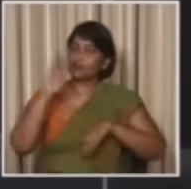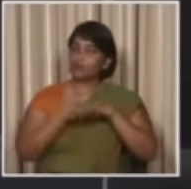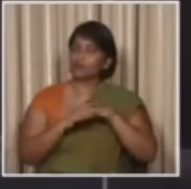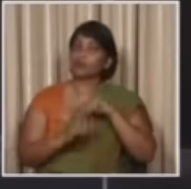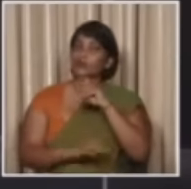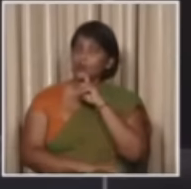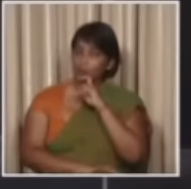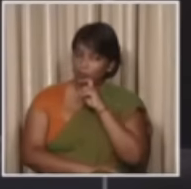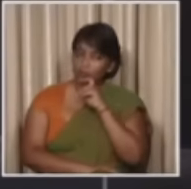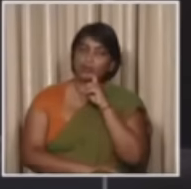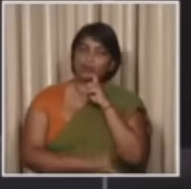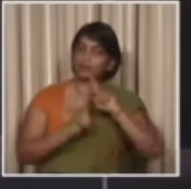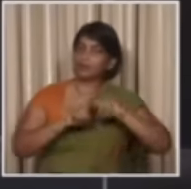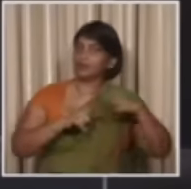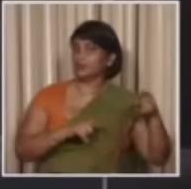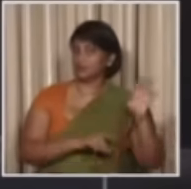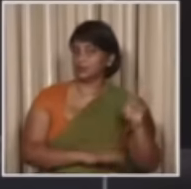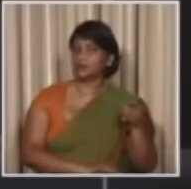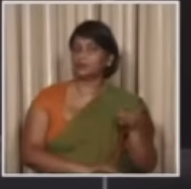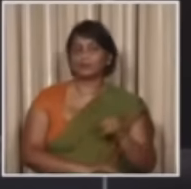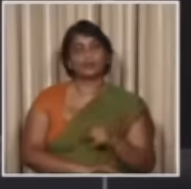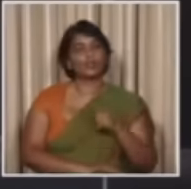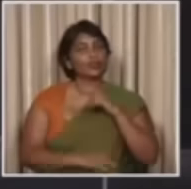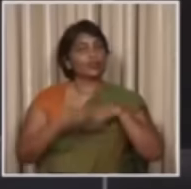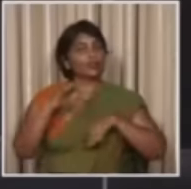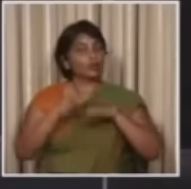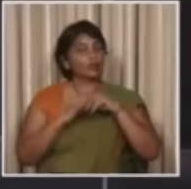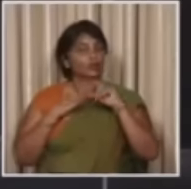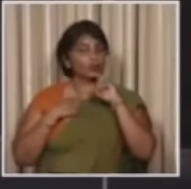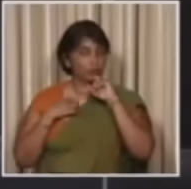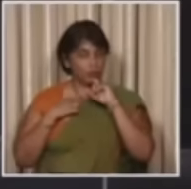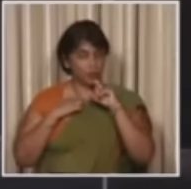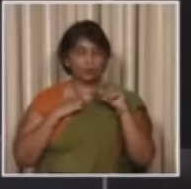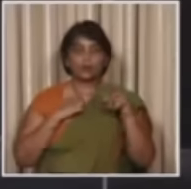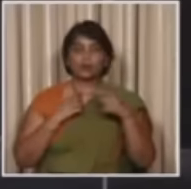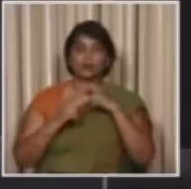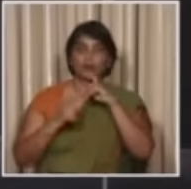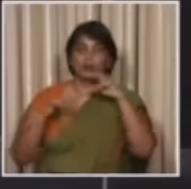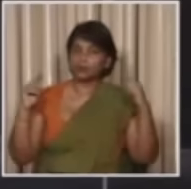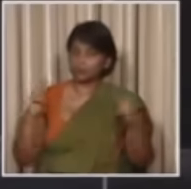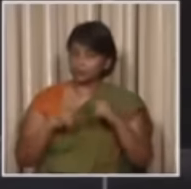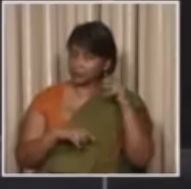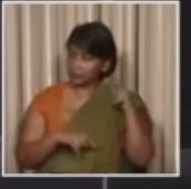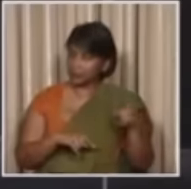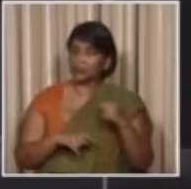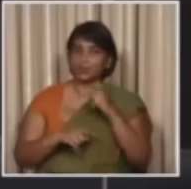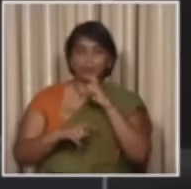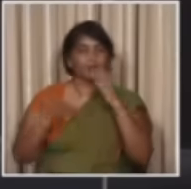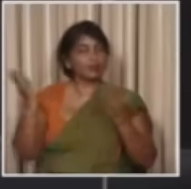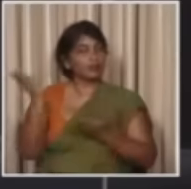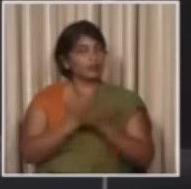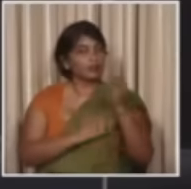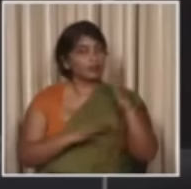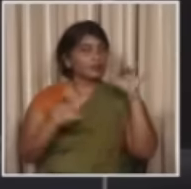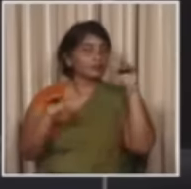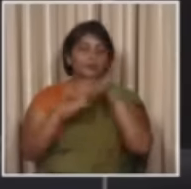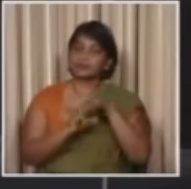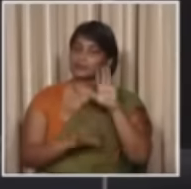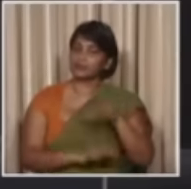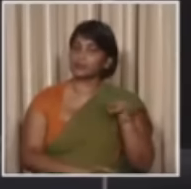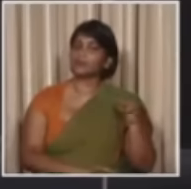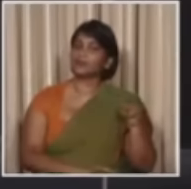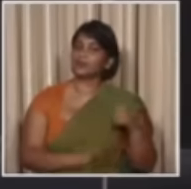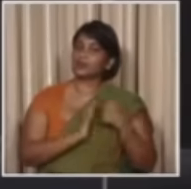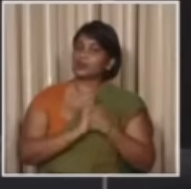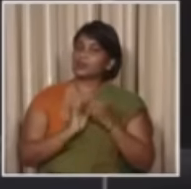සහ සෙසු අධිකරණ. ඒත් උපරිමාධිකරණ වලට ශ්‍රේෂ්ඨාධිකරණය සහ අභියාචනාධිකරණයට පත්කිරීම කරන්නේ